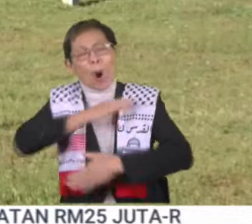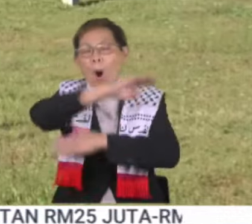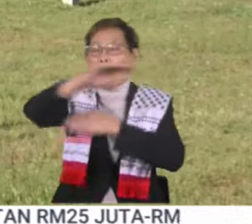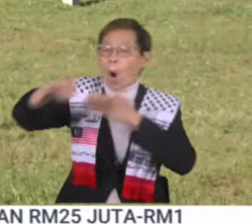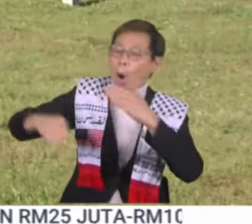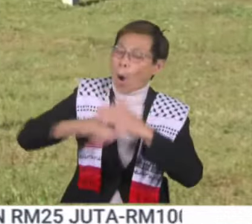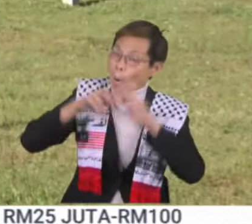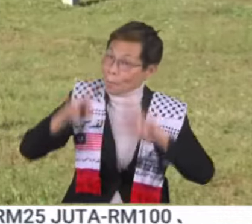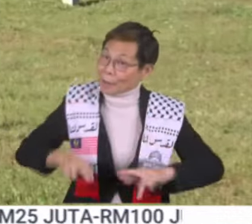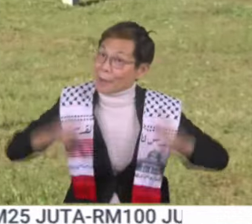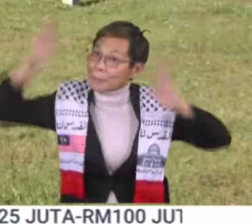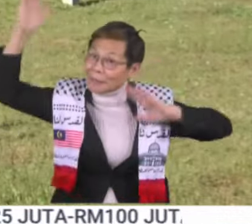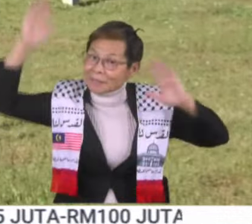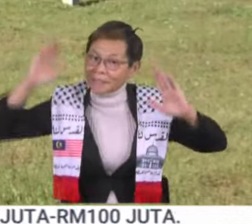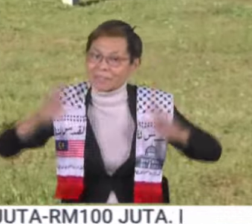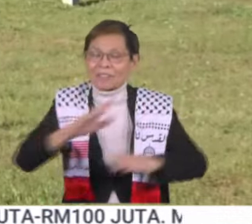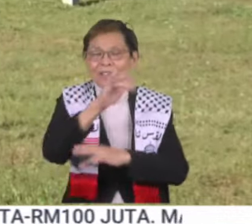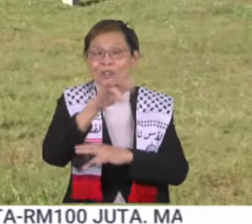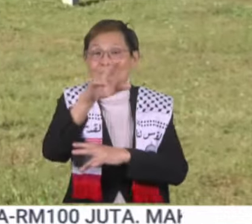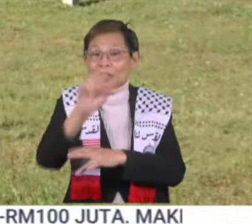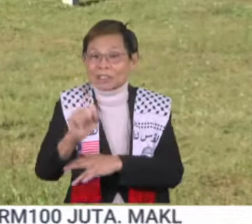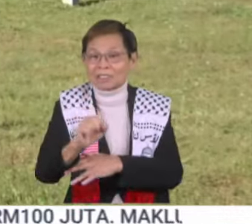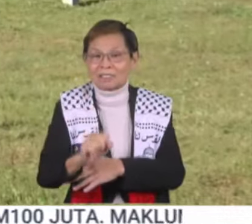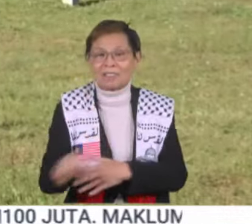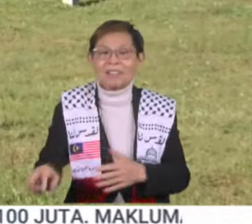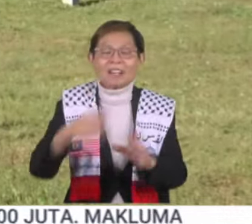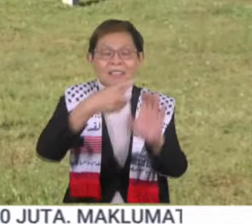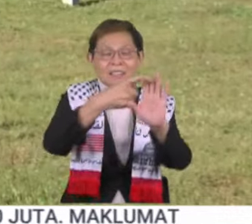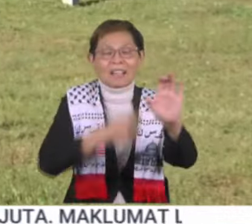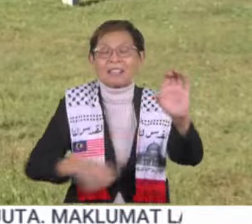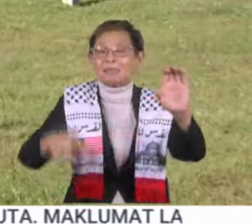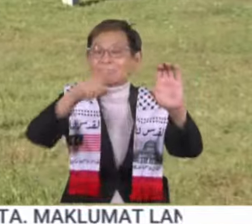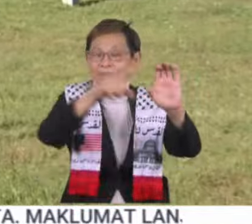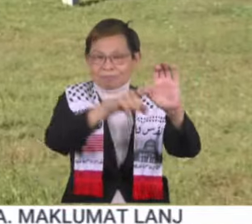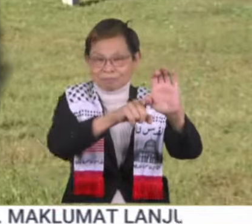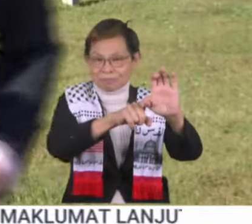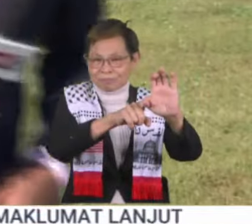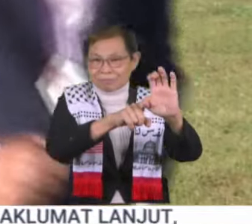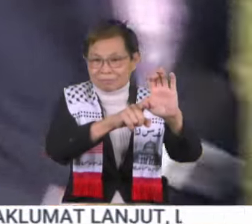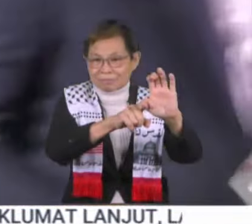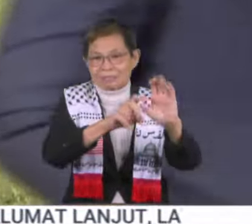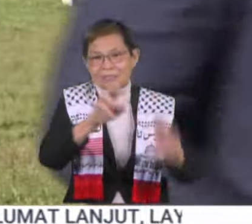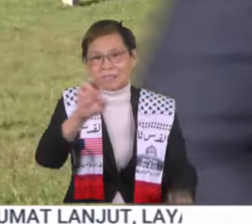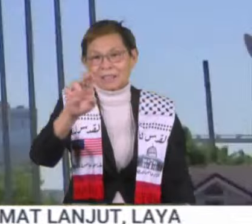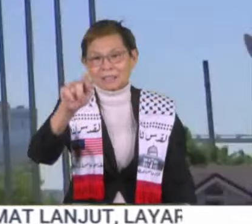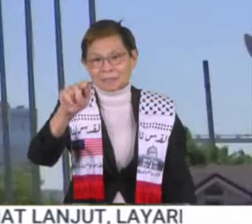seluruh rakyat Malaysia. Yunus Muhammad Nor, Vladivostok, RTM.